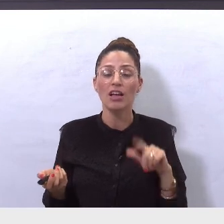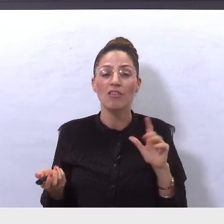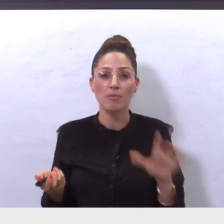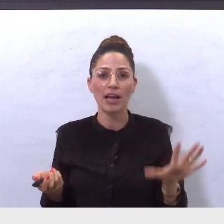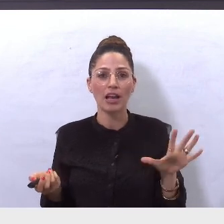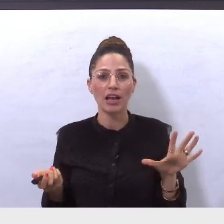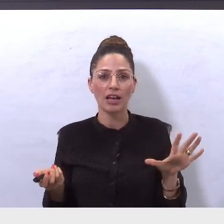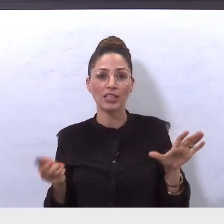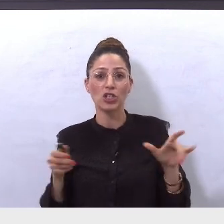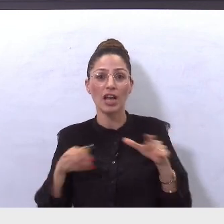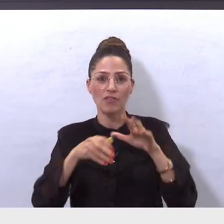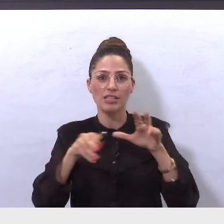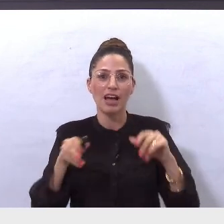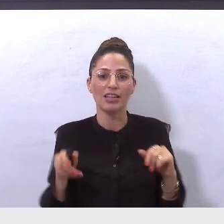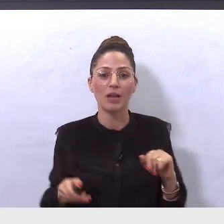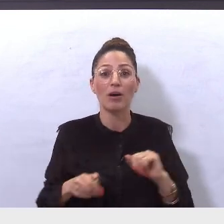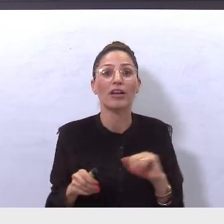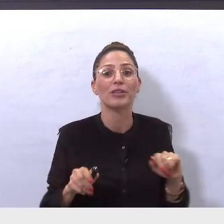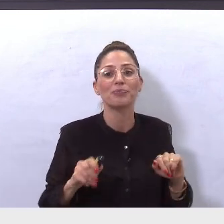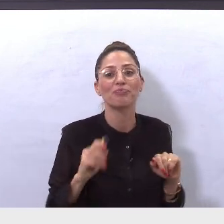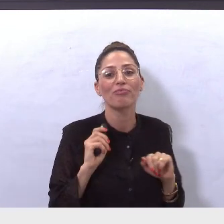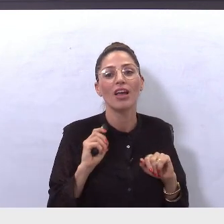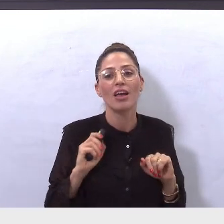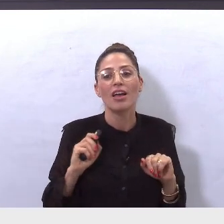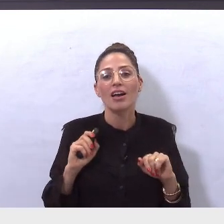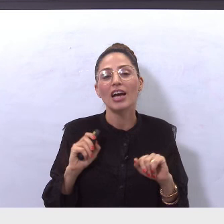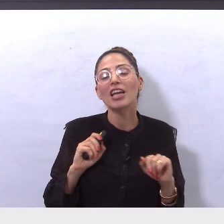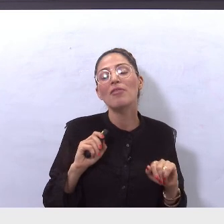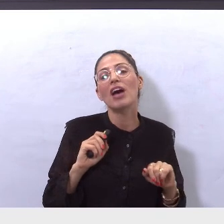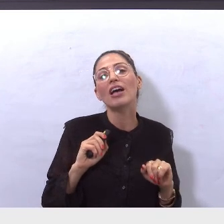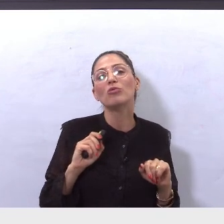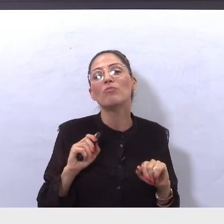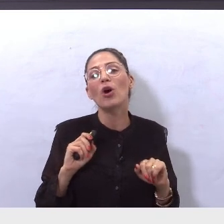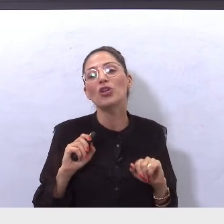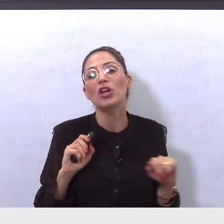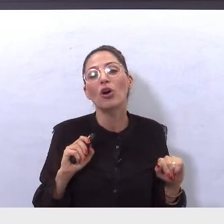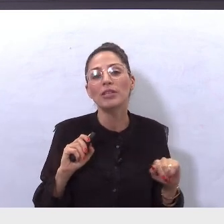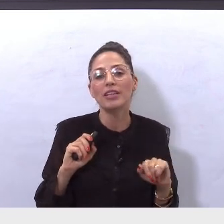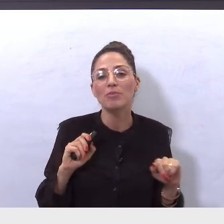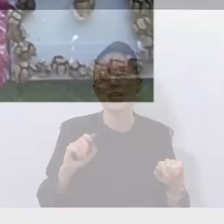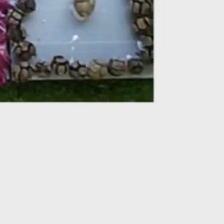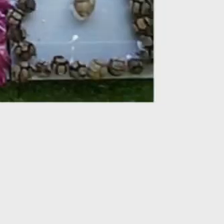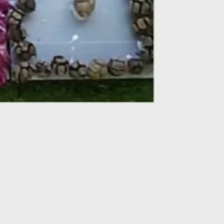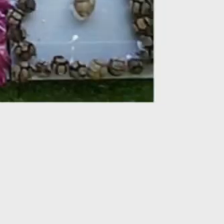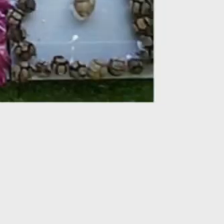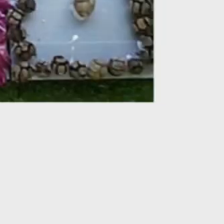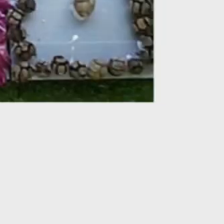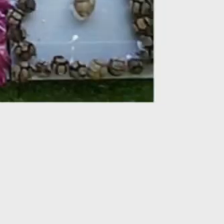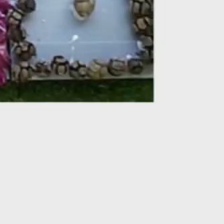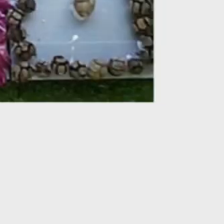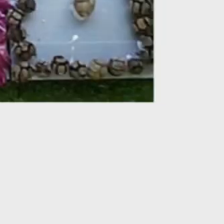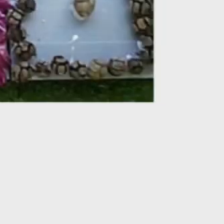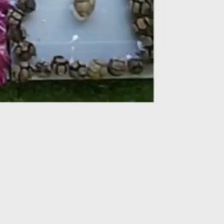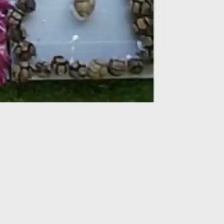התלהבה, ומהר הלכה לחדר שלה ועשתה אחת על הפרקט. כאן אני מביאה לכם דוגמאות של כל מיני תלמידים וילדים